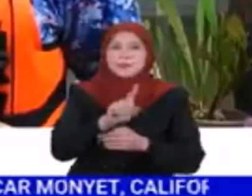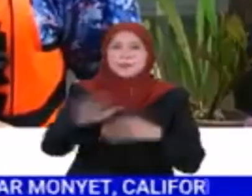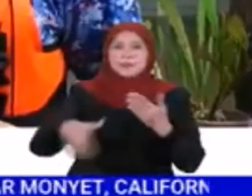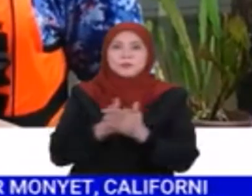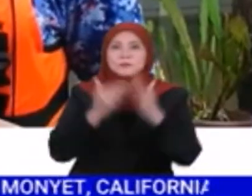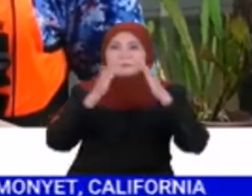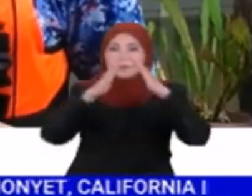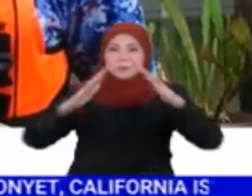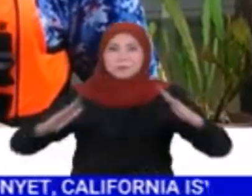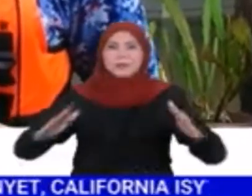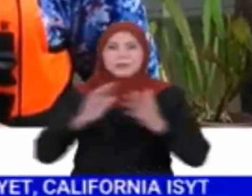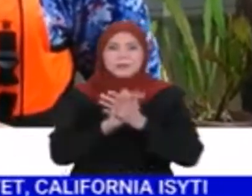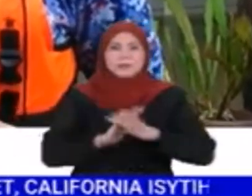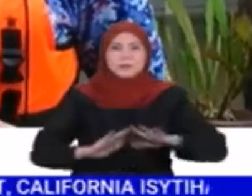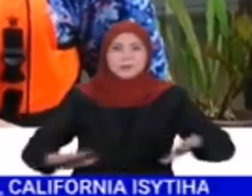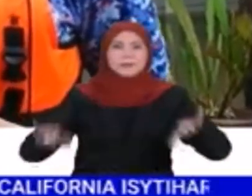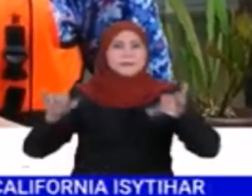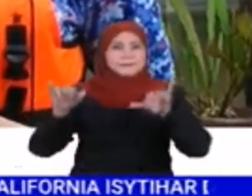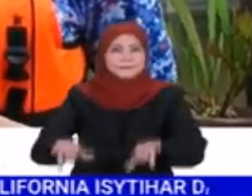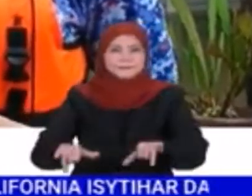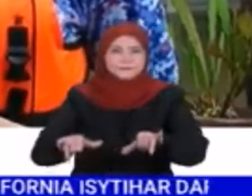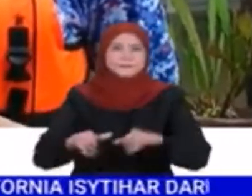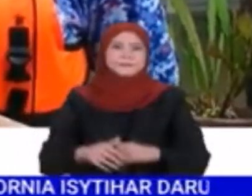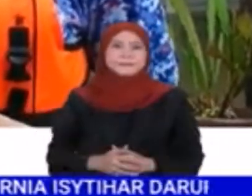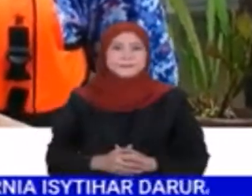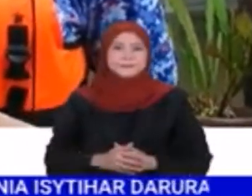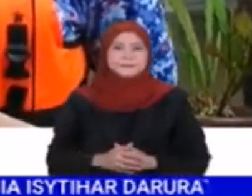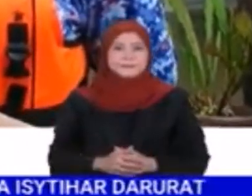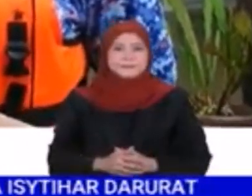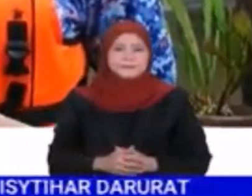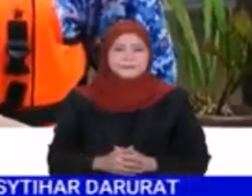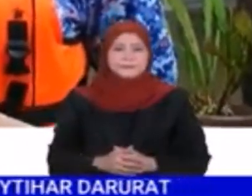kawasan perumahan selamat didiami.